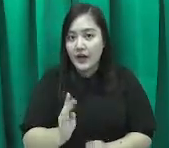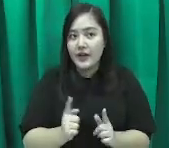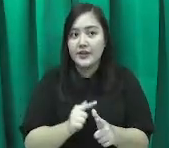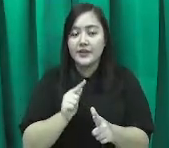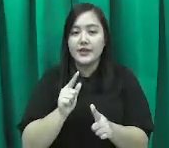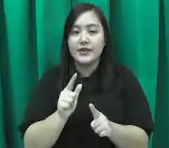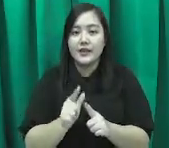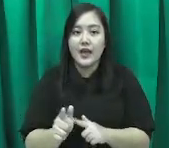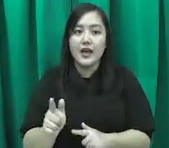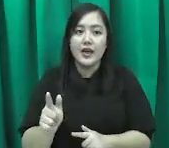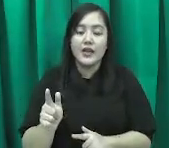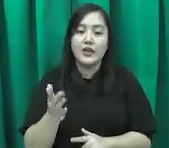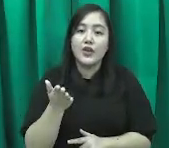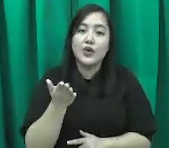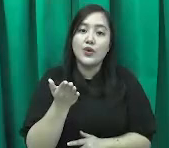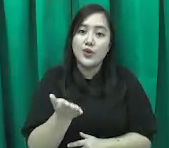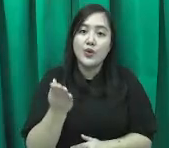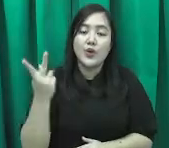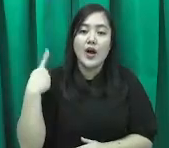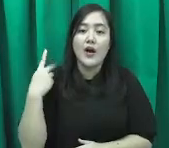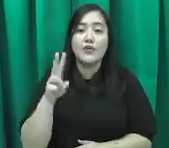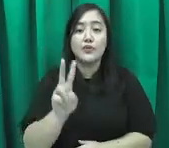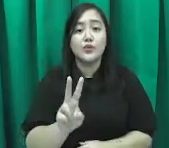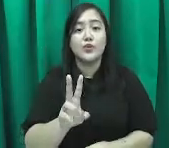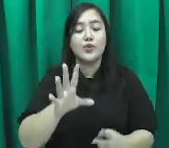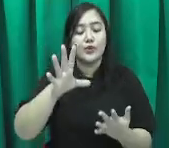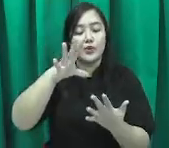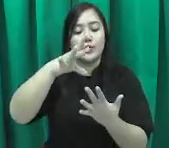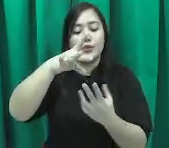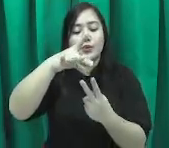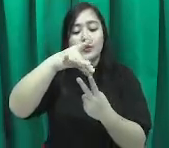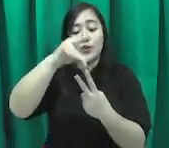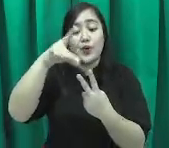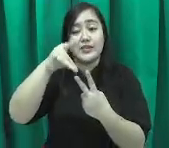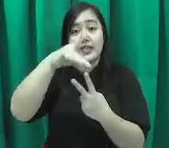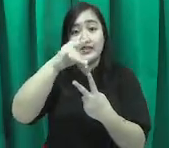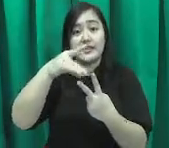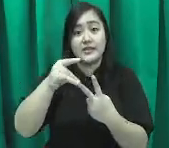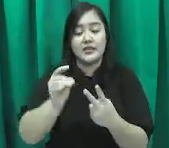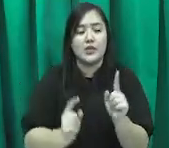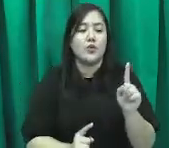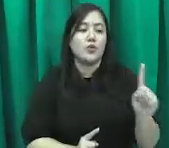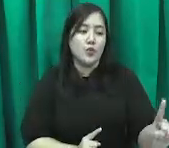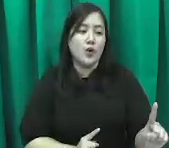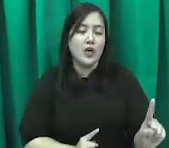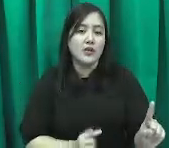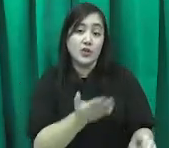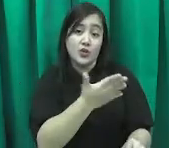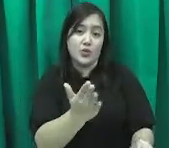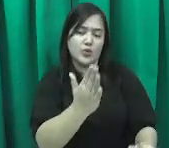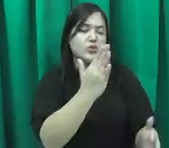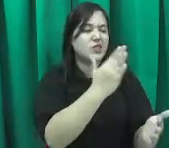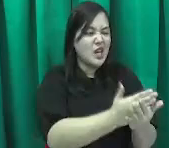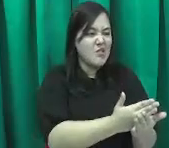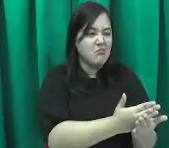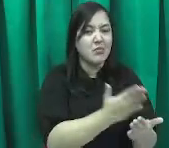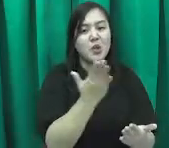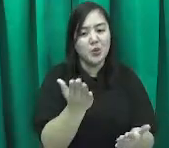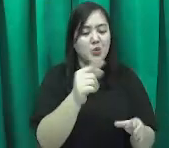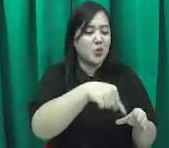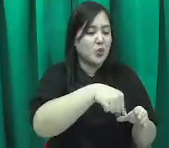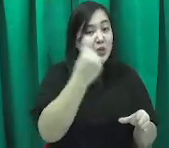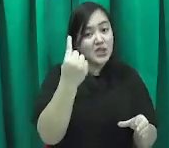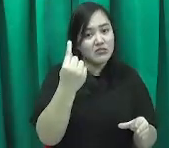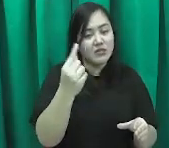na. Tama na. Diba? Kaya hiwalay na tayo yan, sa mga mag-asawa. Ang unbelievers kasi, ma'am, ang ginagamit nila is physical na